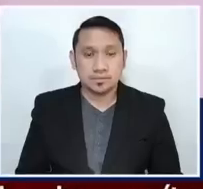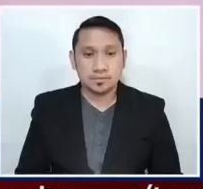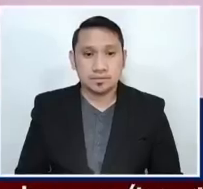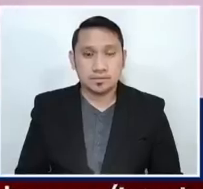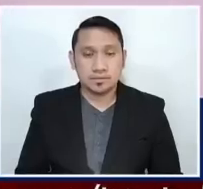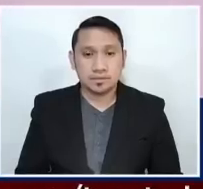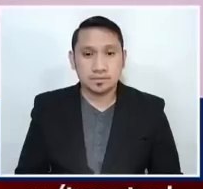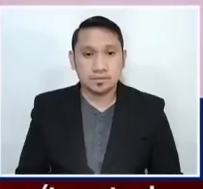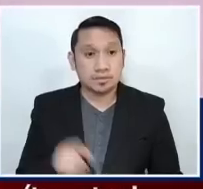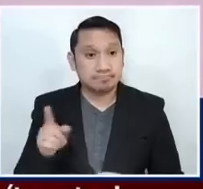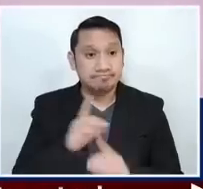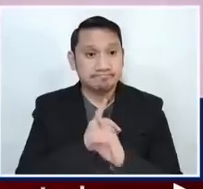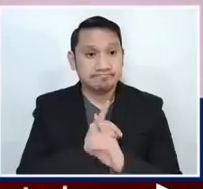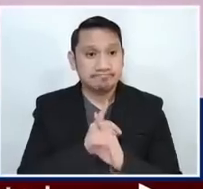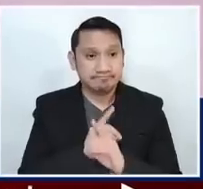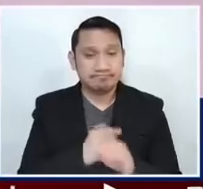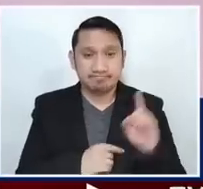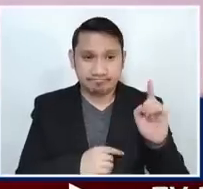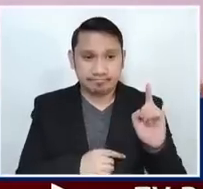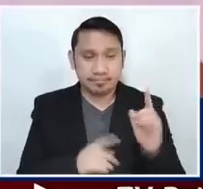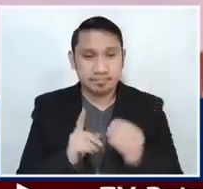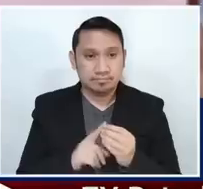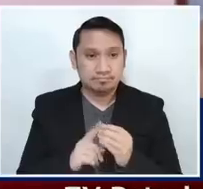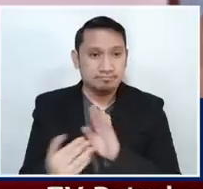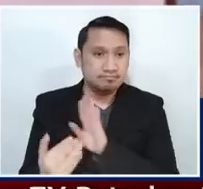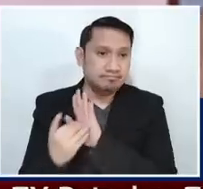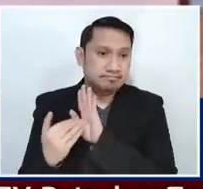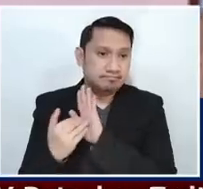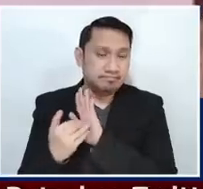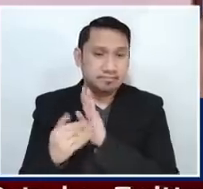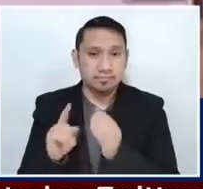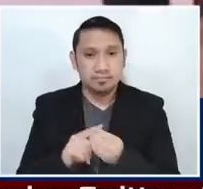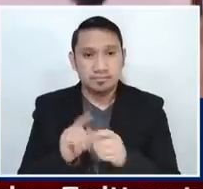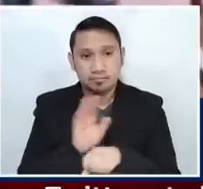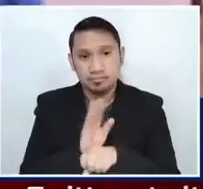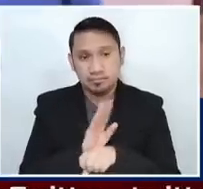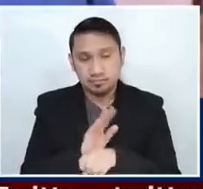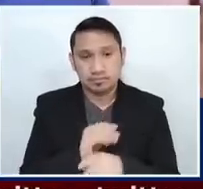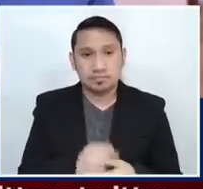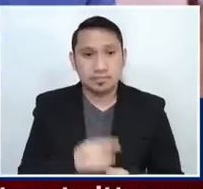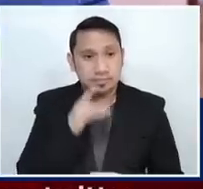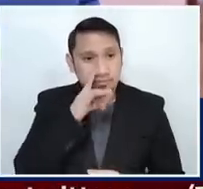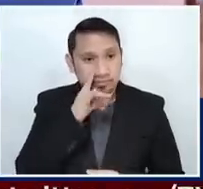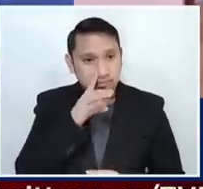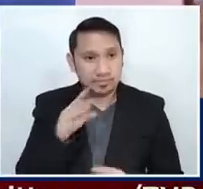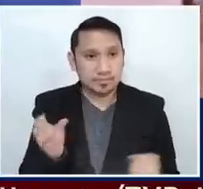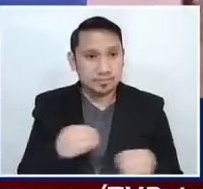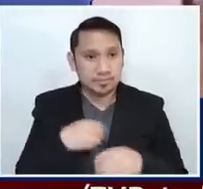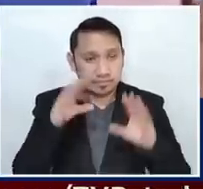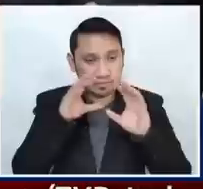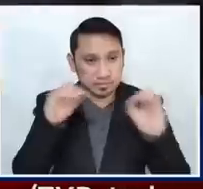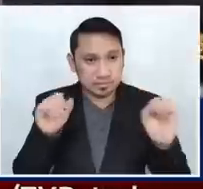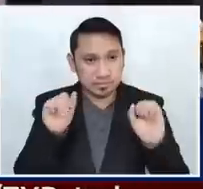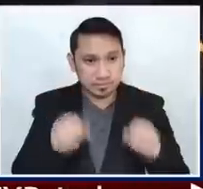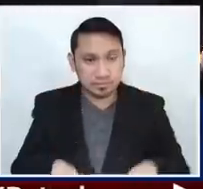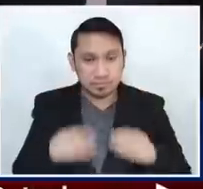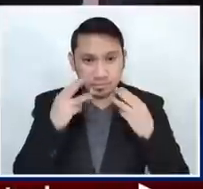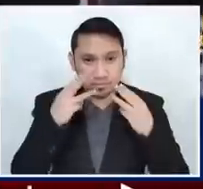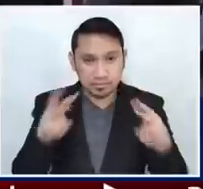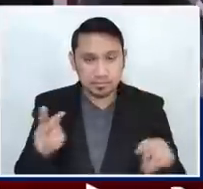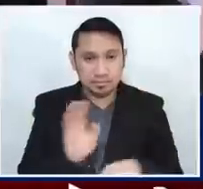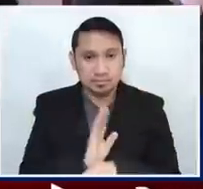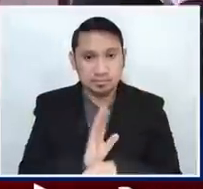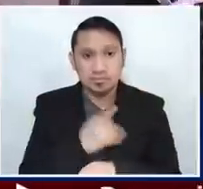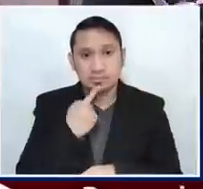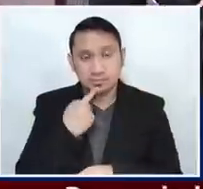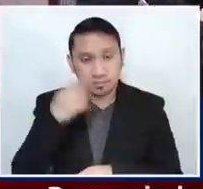Dumepensa si Senator Amy Marcos sa mga bumabanat sa ginawa nilang pelikulang Made in Malacanang na mapapanood na sa mga sinehan. Apila ng